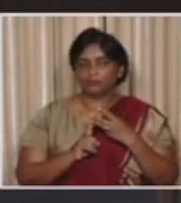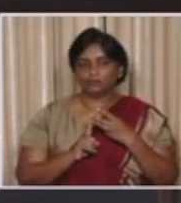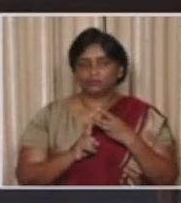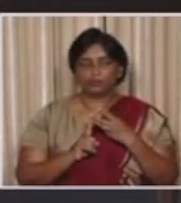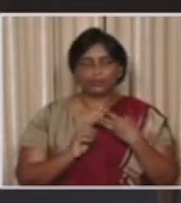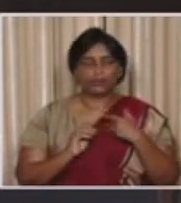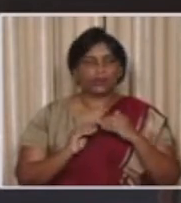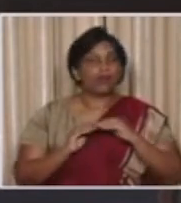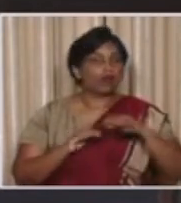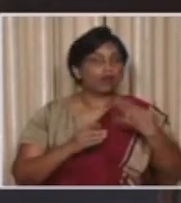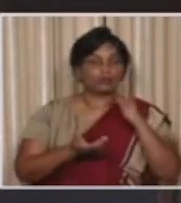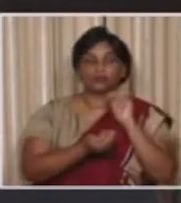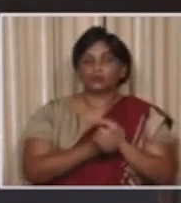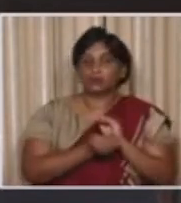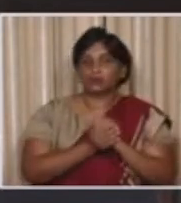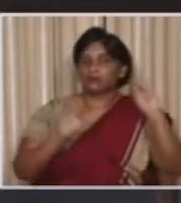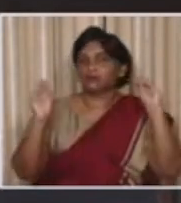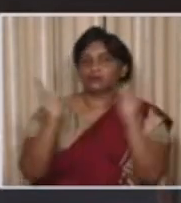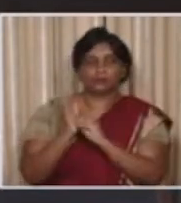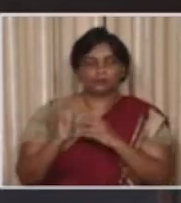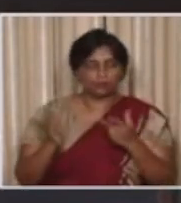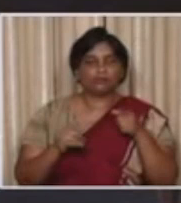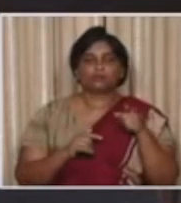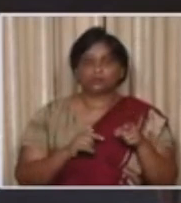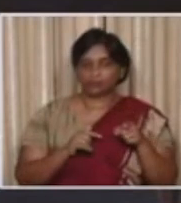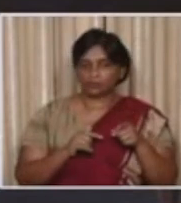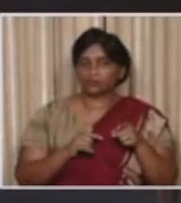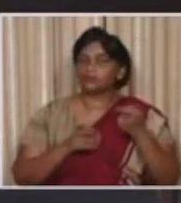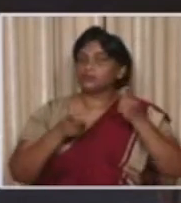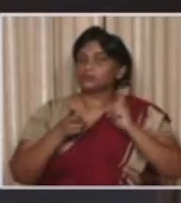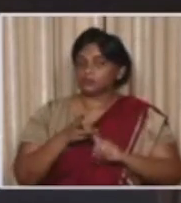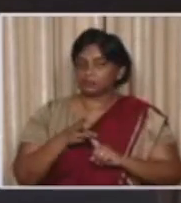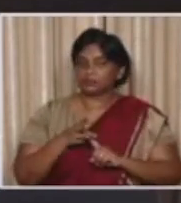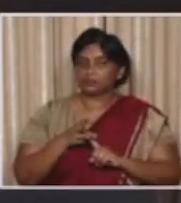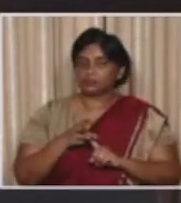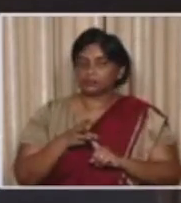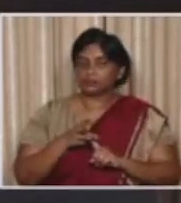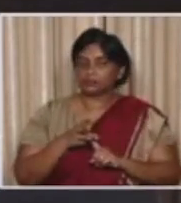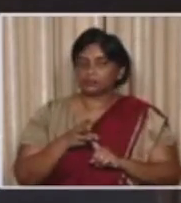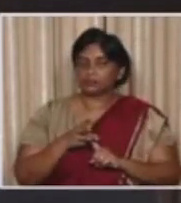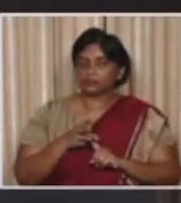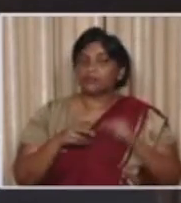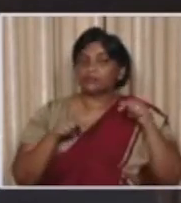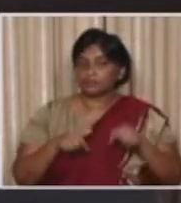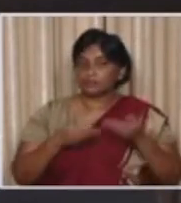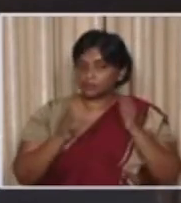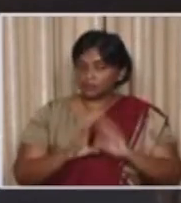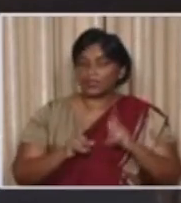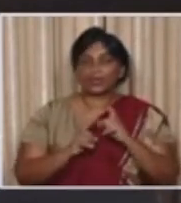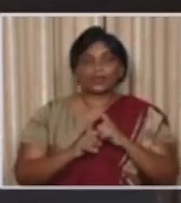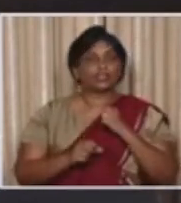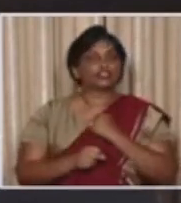අවුට් ඔෆ් ස්ටොක් ලයිස්තුව දාගන්න බැරි වෙලා තියෙනවා. මේක තාම. අනිත් එක තමයි වෙරිෆිකේෂන් එක. දැන් අන්තිමට